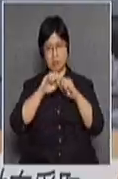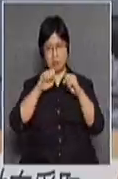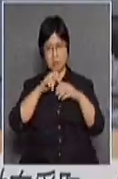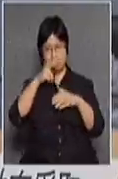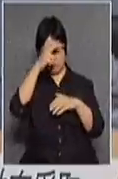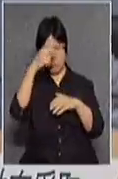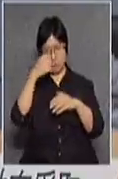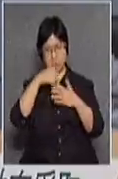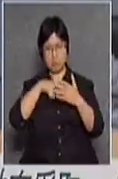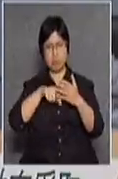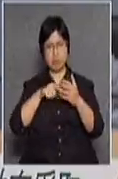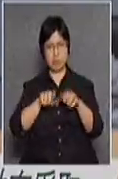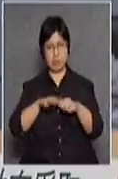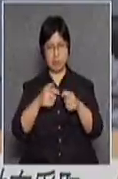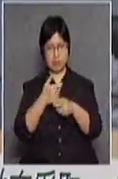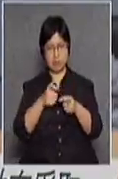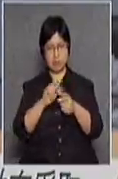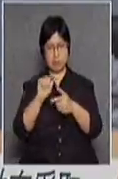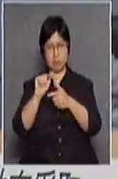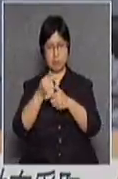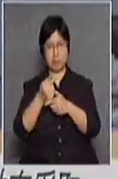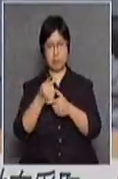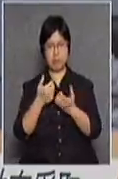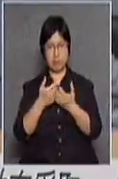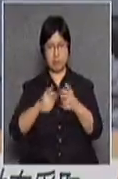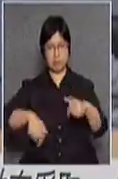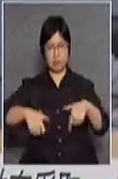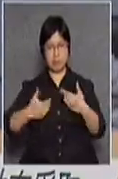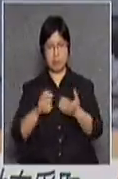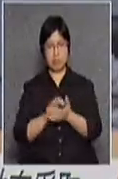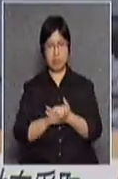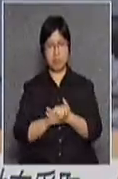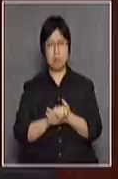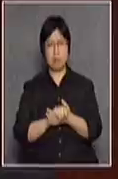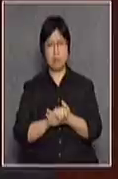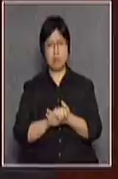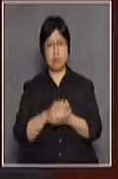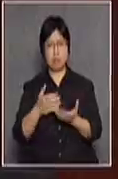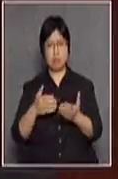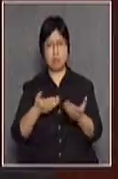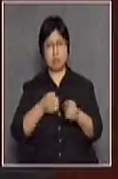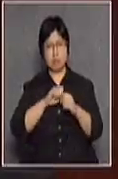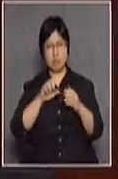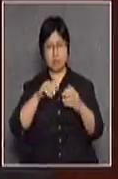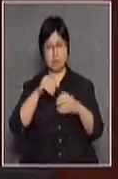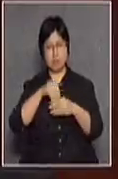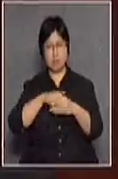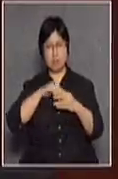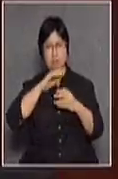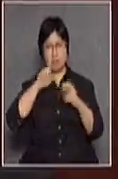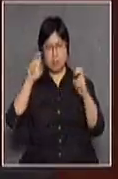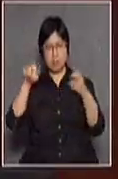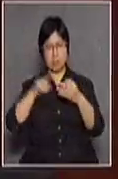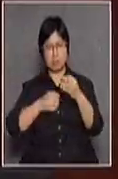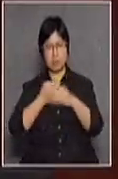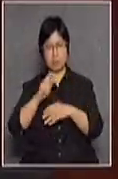金起薪點的10個月的預算開支。 現在各位提出的待決議題是梁國雄議員動議的修正